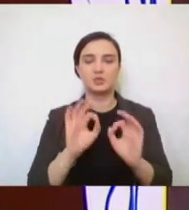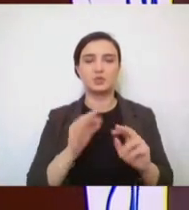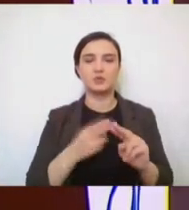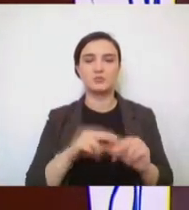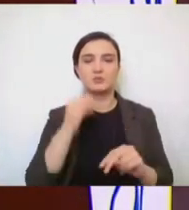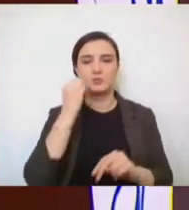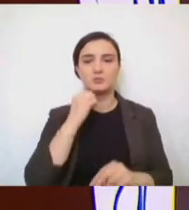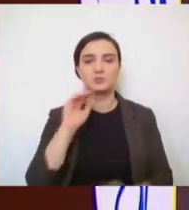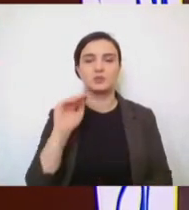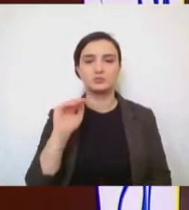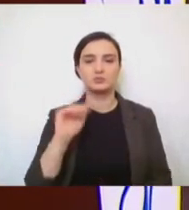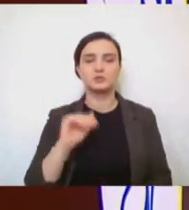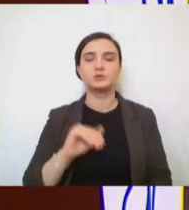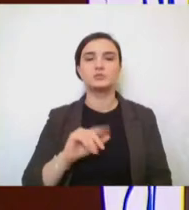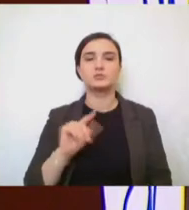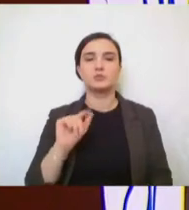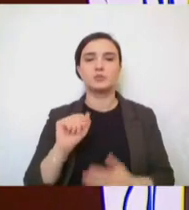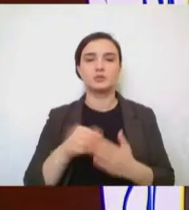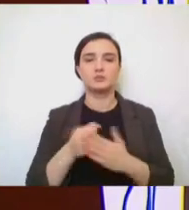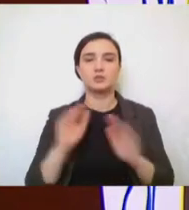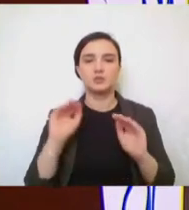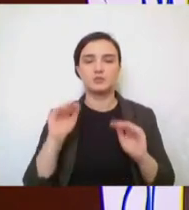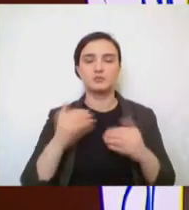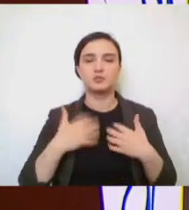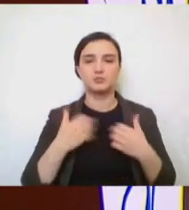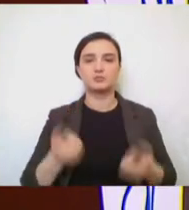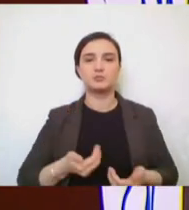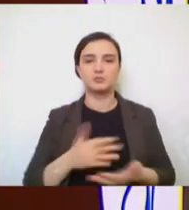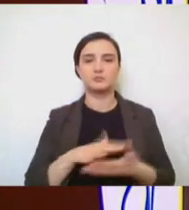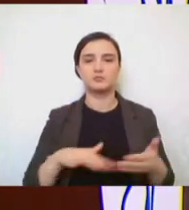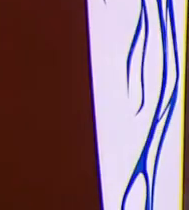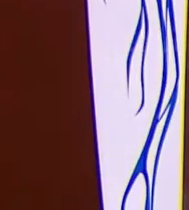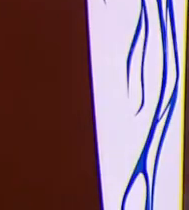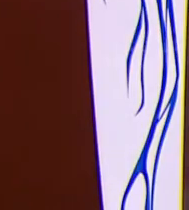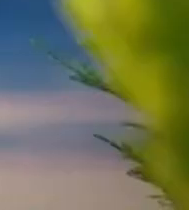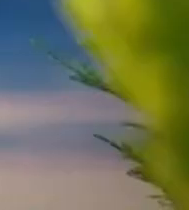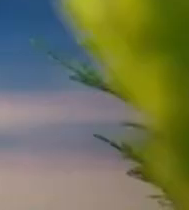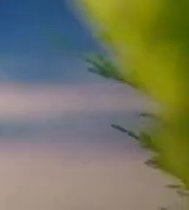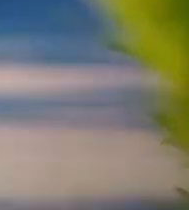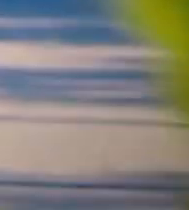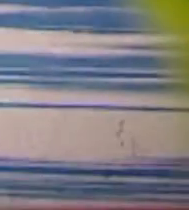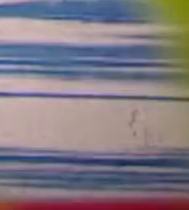გემშვიდობებით ორშაბათამდე ნახვამდის ჯანმრთელობას და დღესდღეობას გისურვებთ.